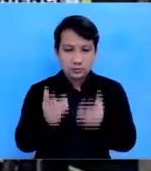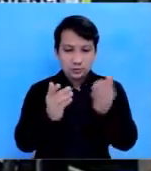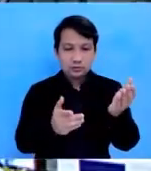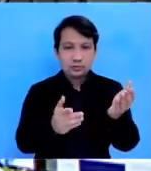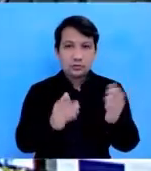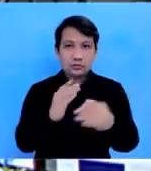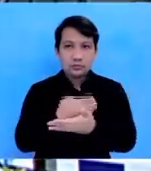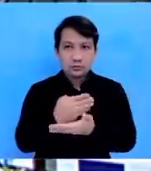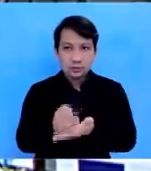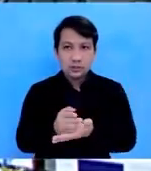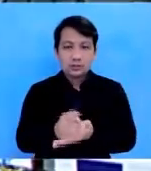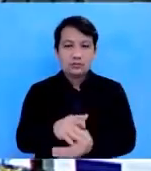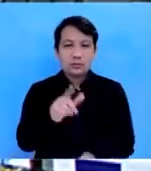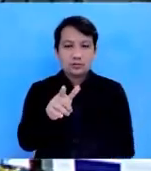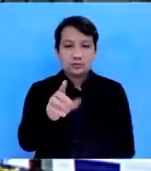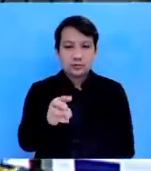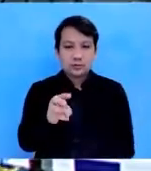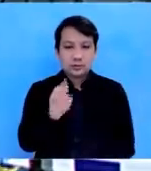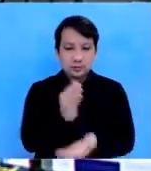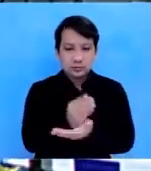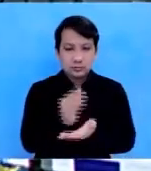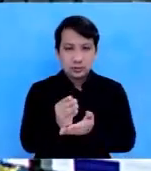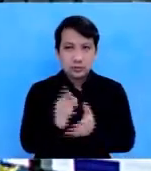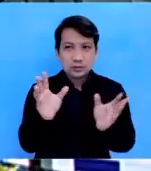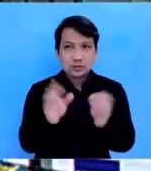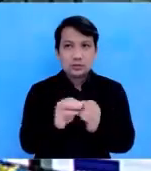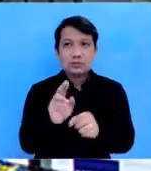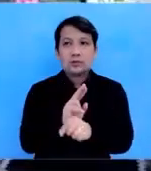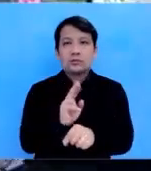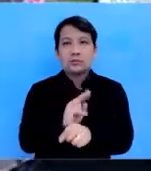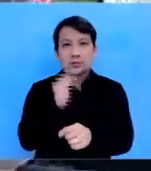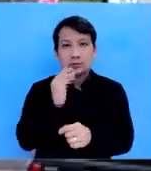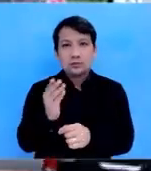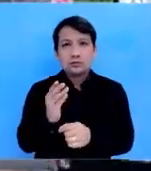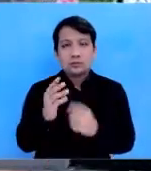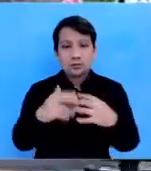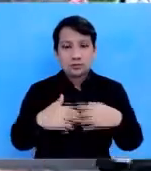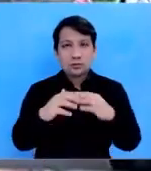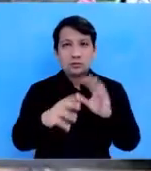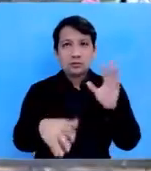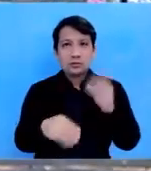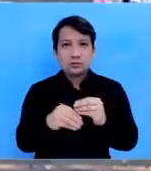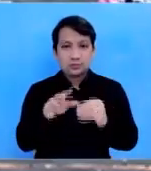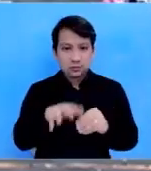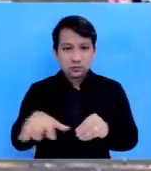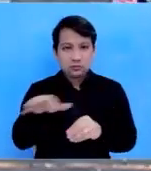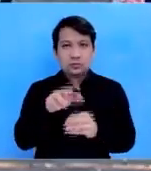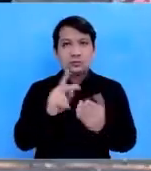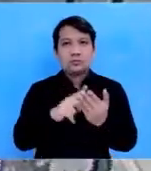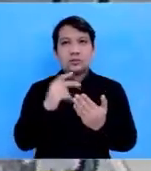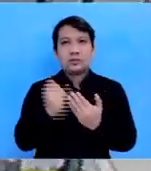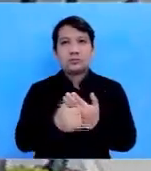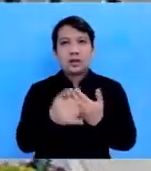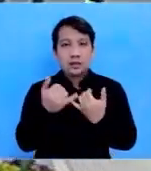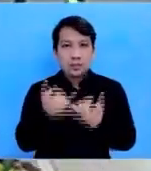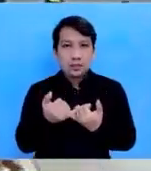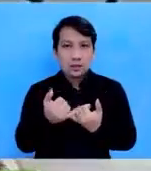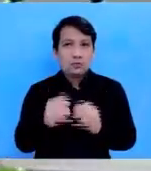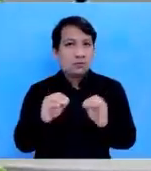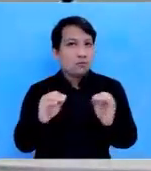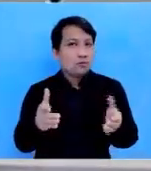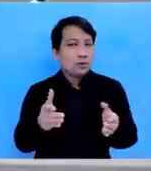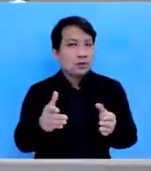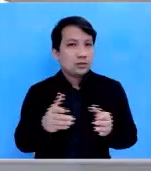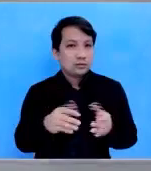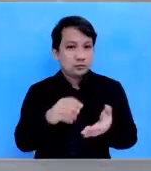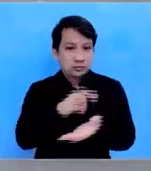nasa 26 billion pesos ang gagamitin para sa mga maapektuhan ng buong proyekto. Sa ngayon, wala pa rito nakapwestong